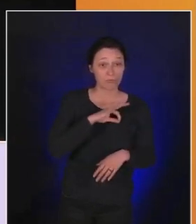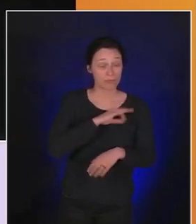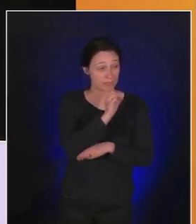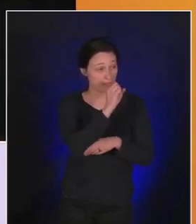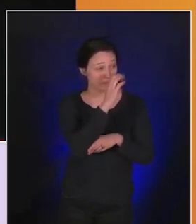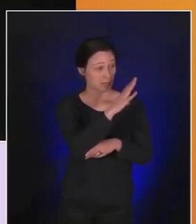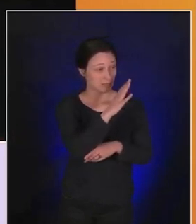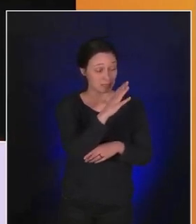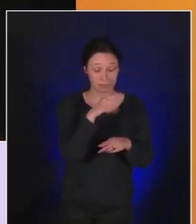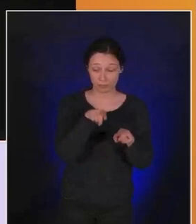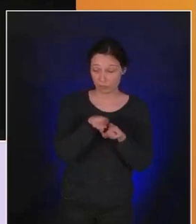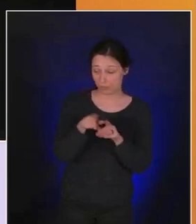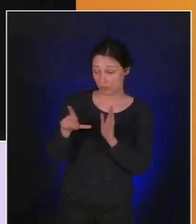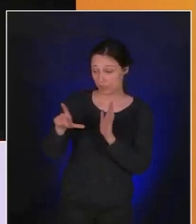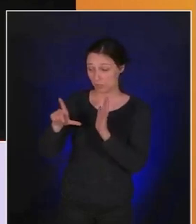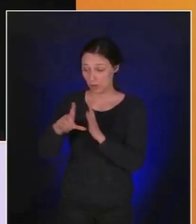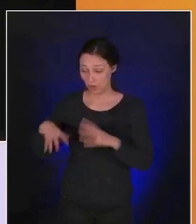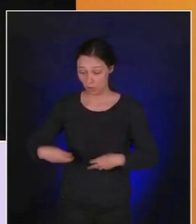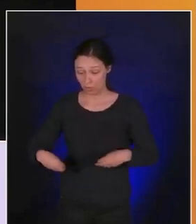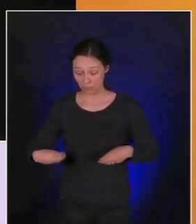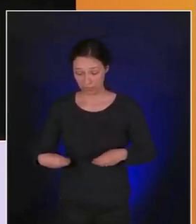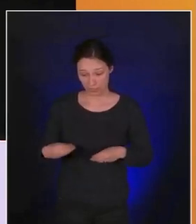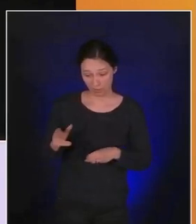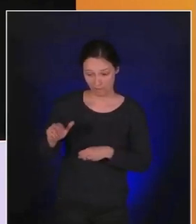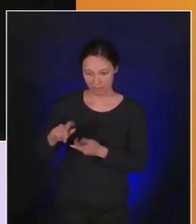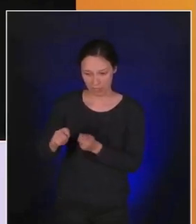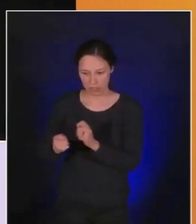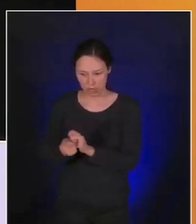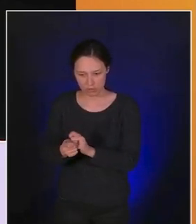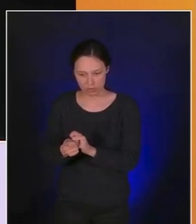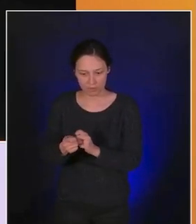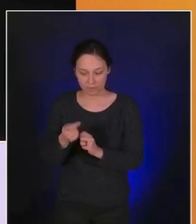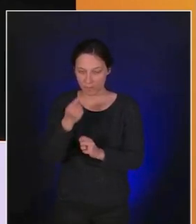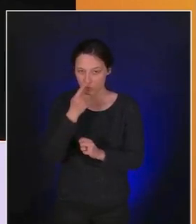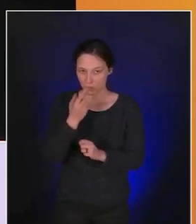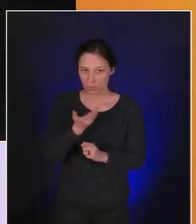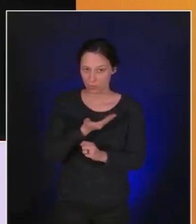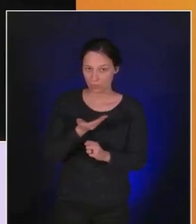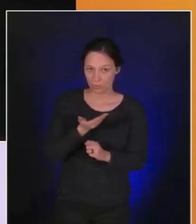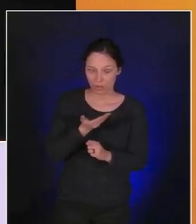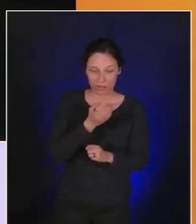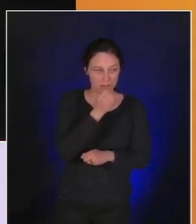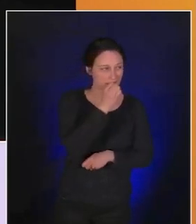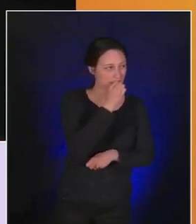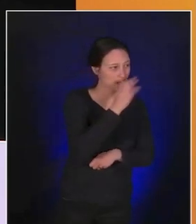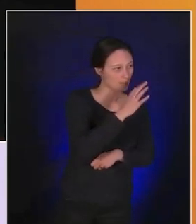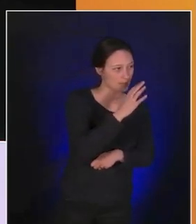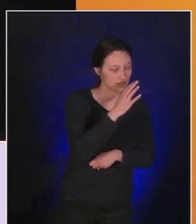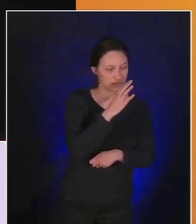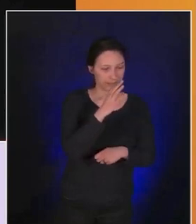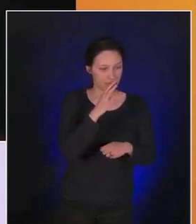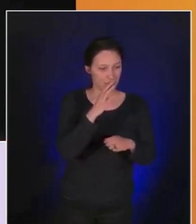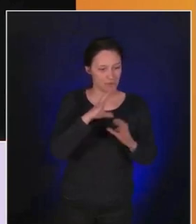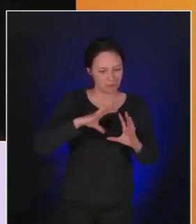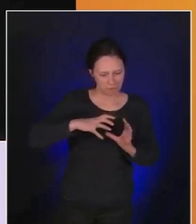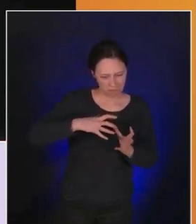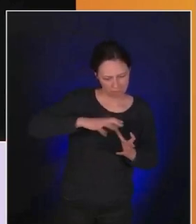en jeu, il n'y a pas de différence substantielle entre les États capitalistes du monde.